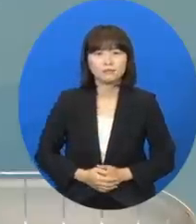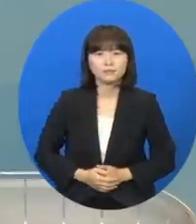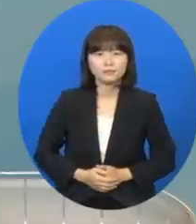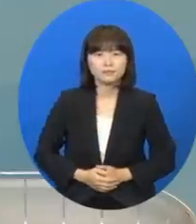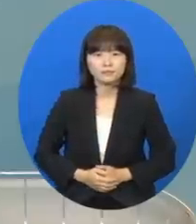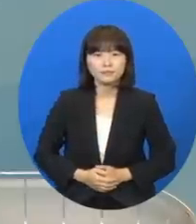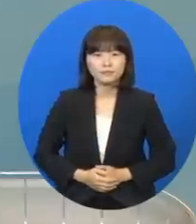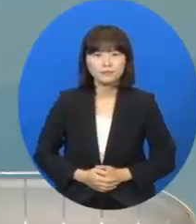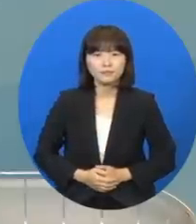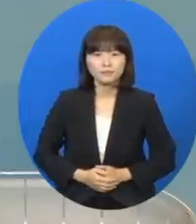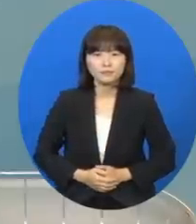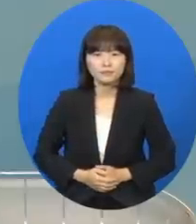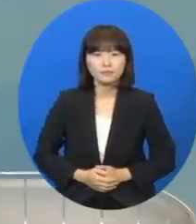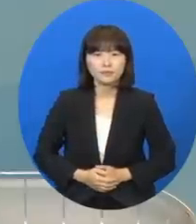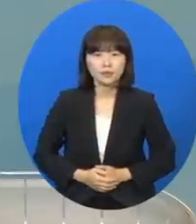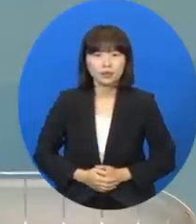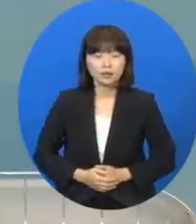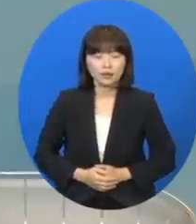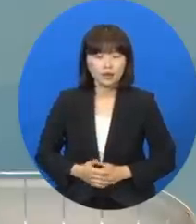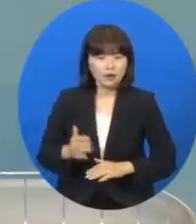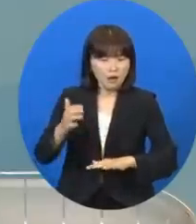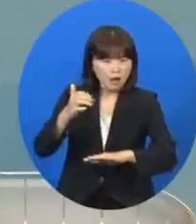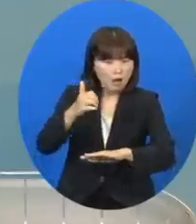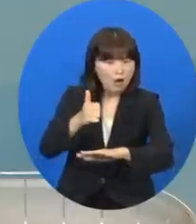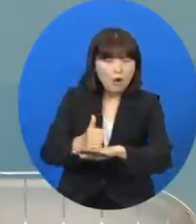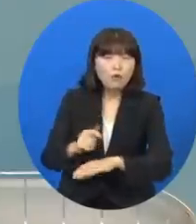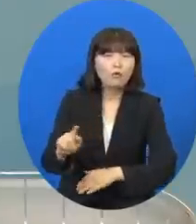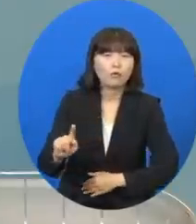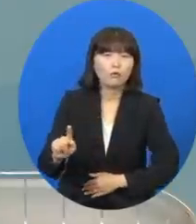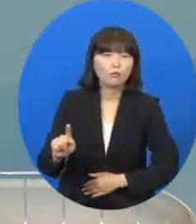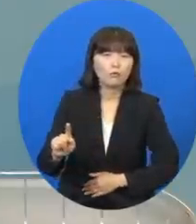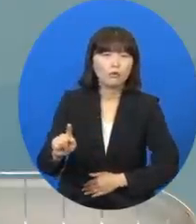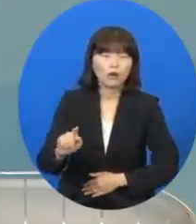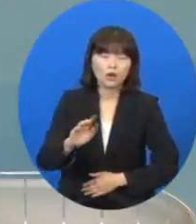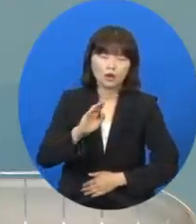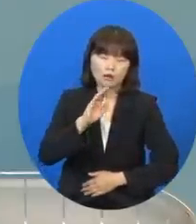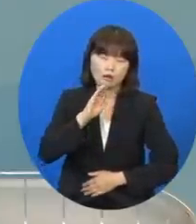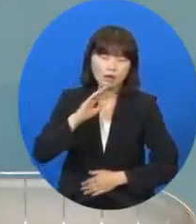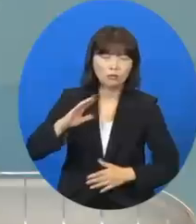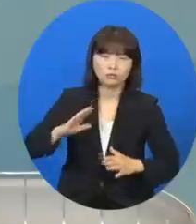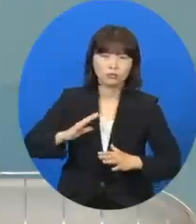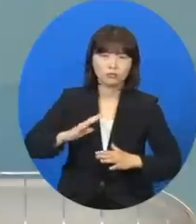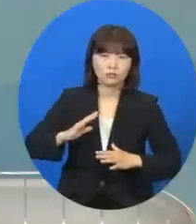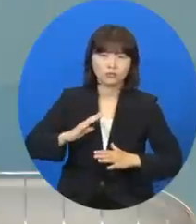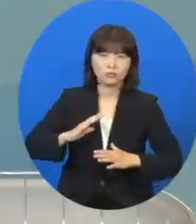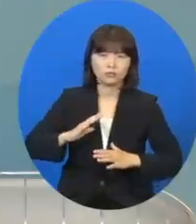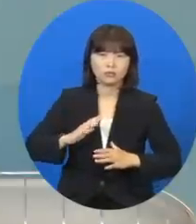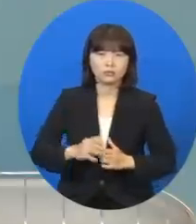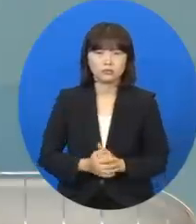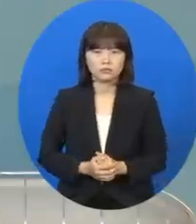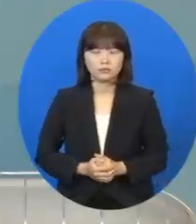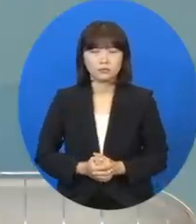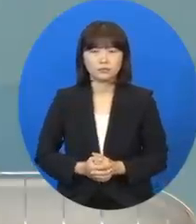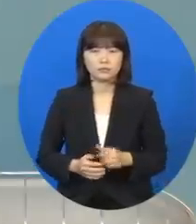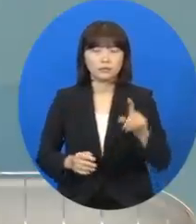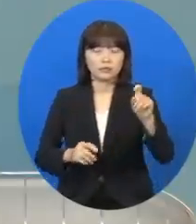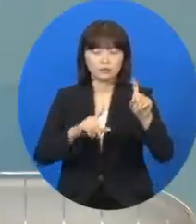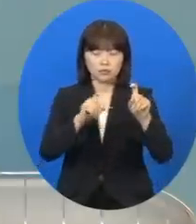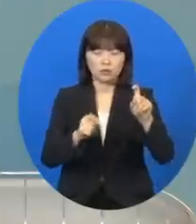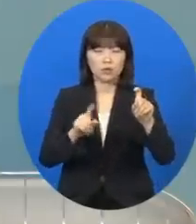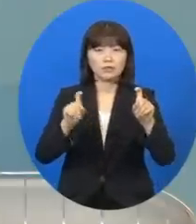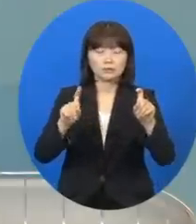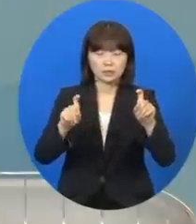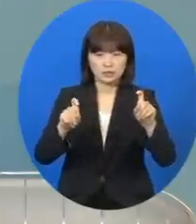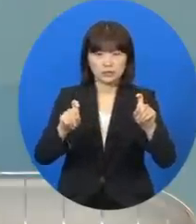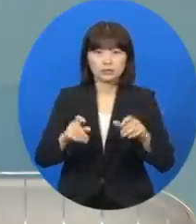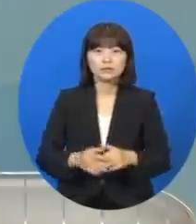도대체 그 끝은 어디로 가는 걸까? 정말 무섭죠. 11월 11일